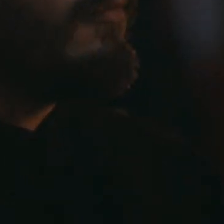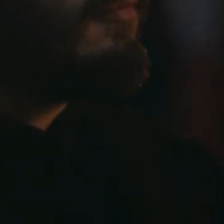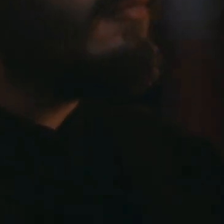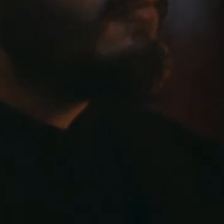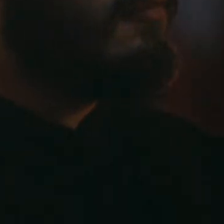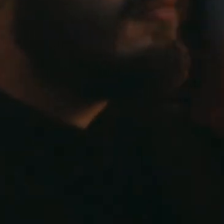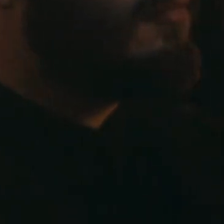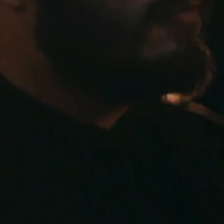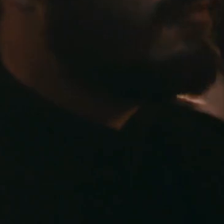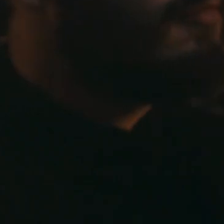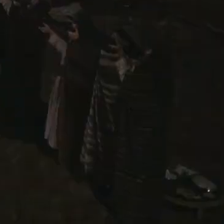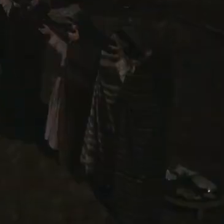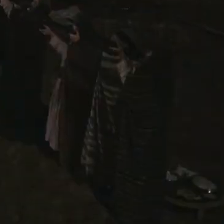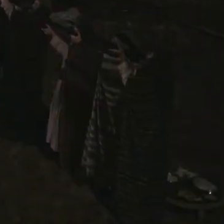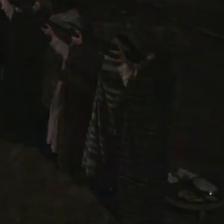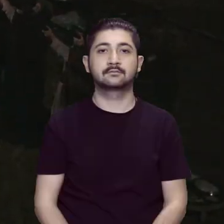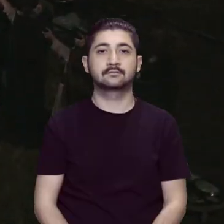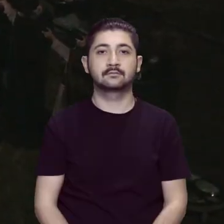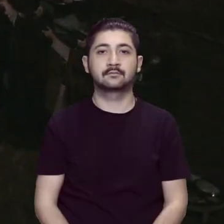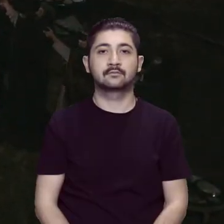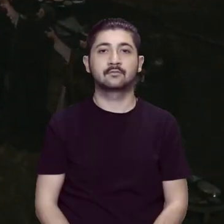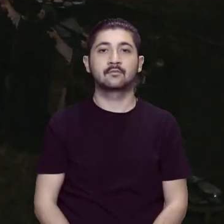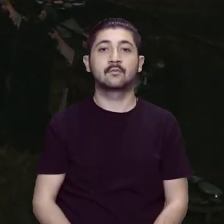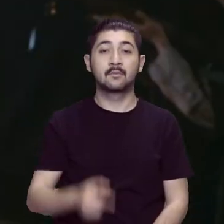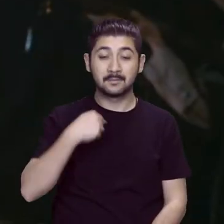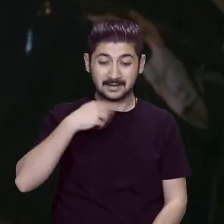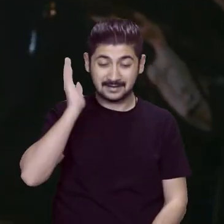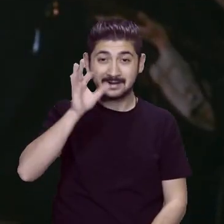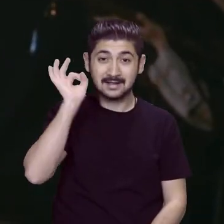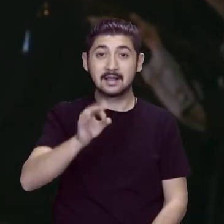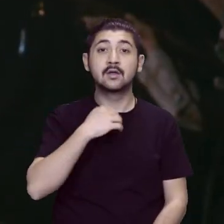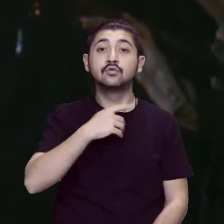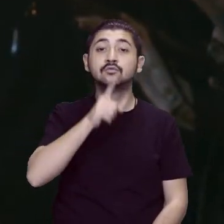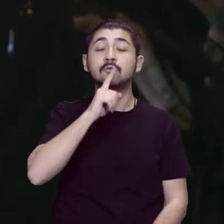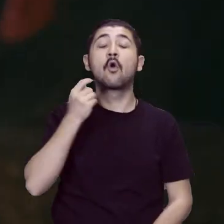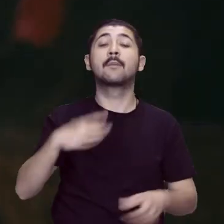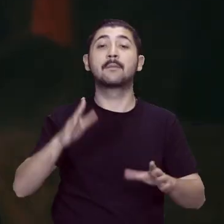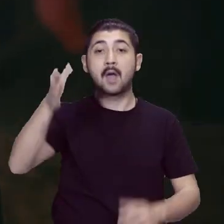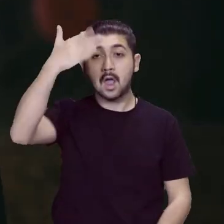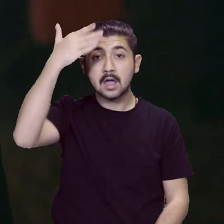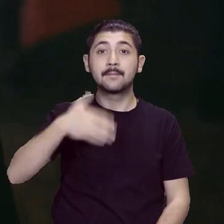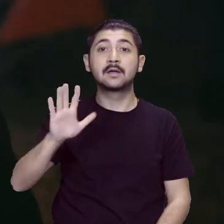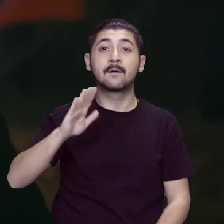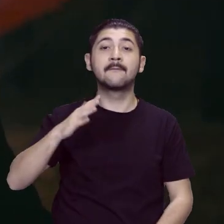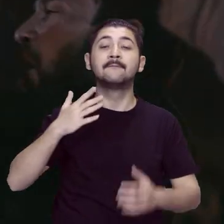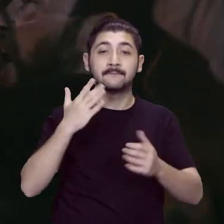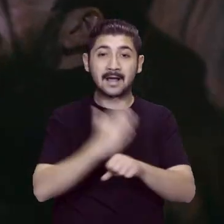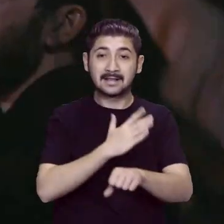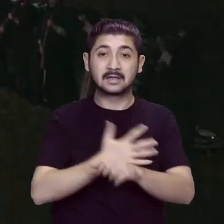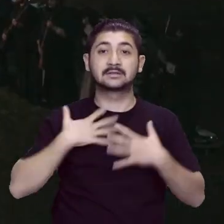Zeynep gururla gülümsüyor. Pusatımız susmasın. Bayrağımız inmesin. Vatanımız sağ